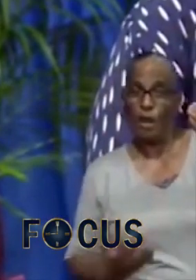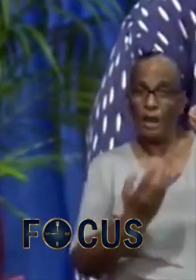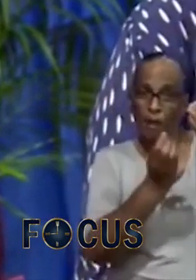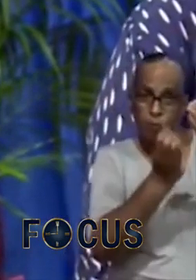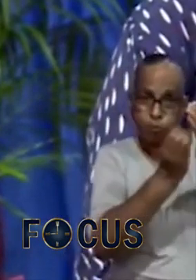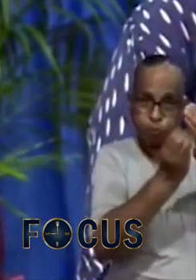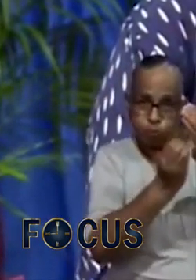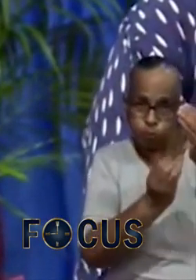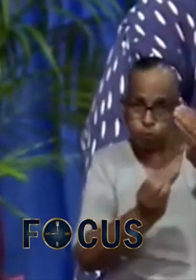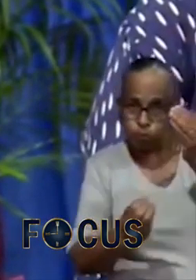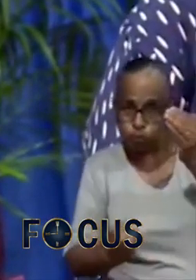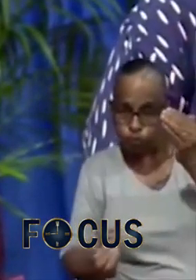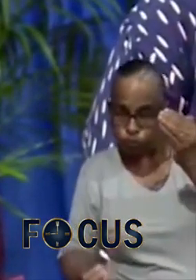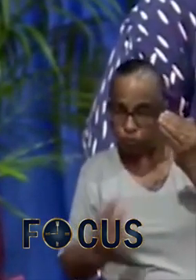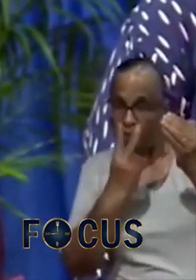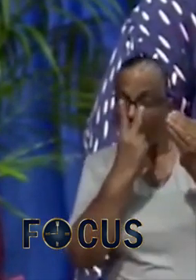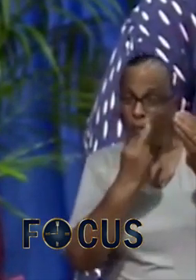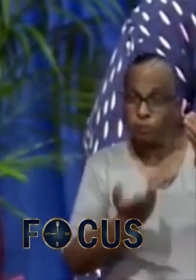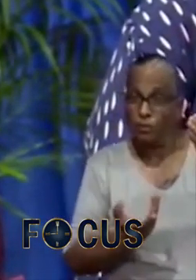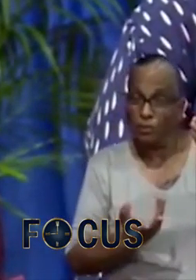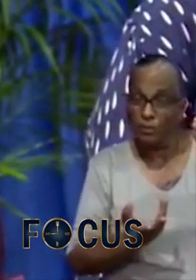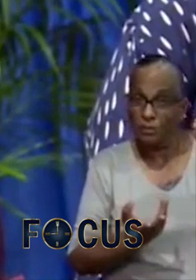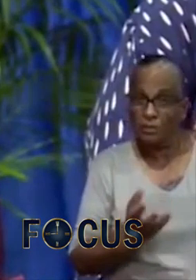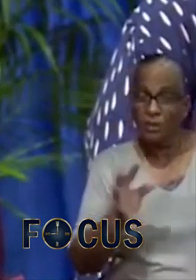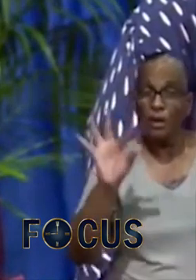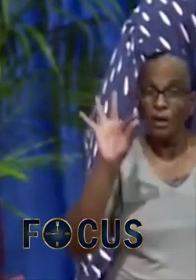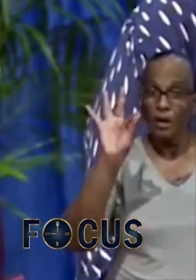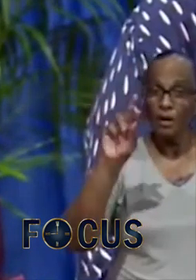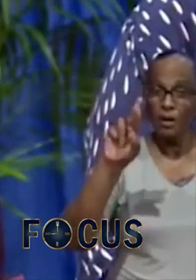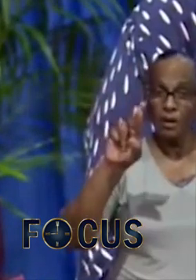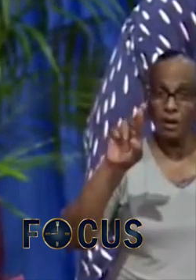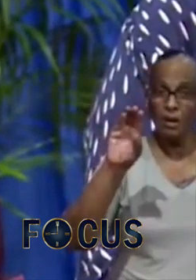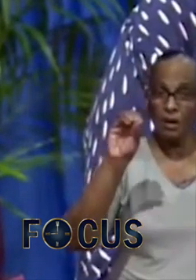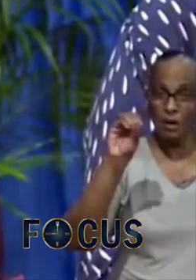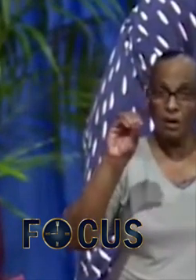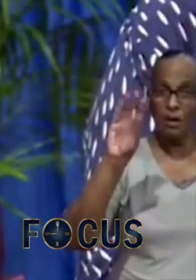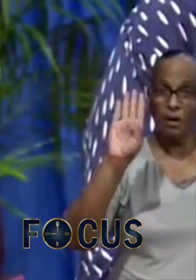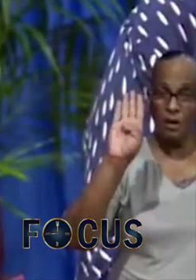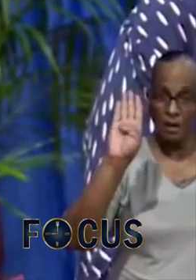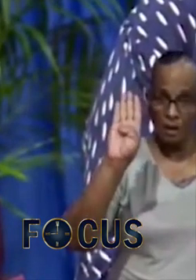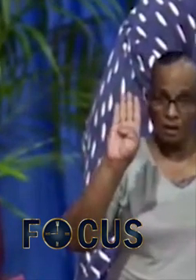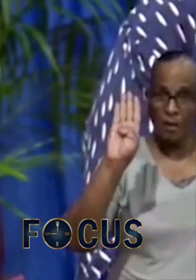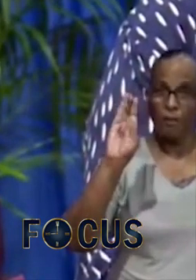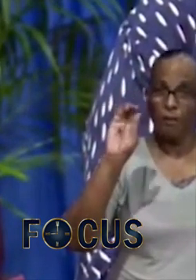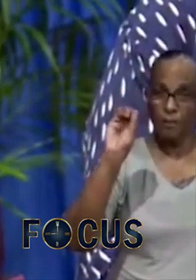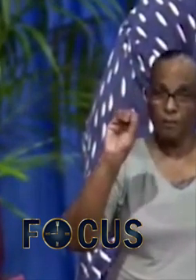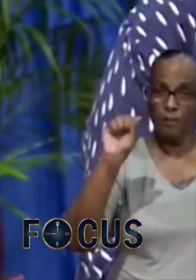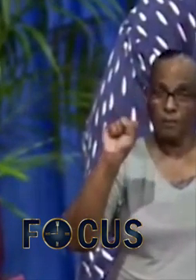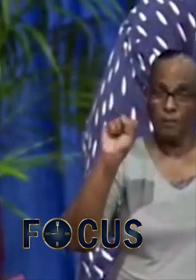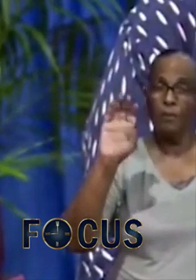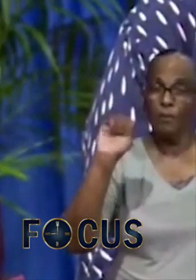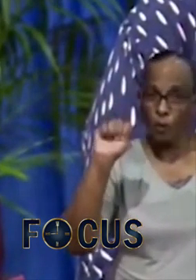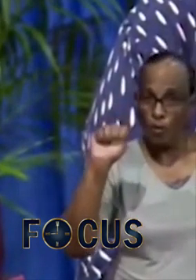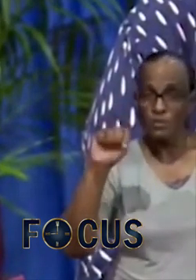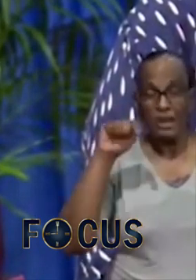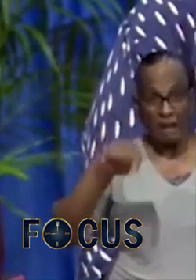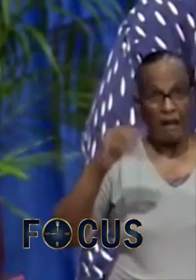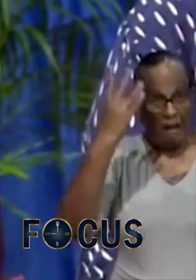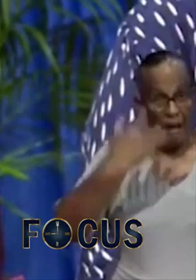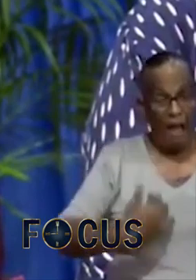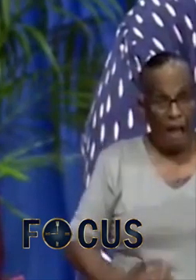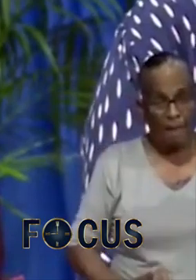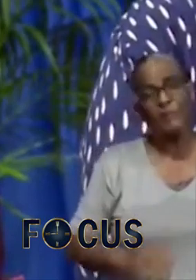vast gaat zitten. We hebben in een virtuele conferentie met specialisten in